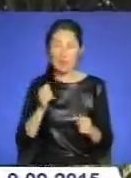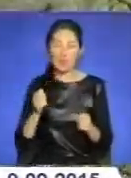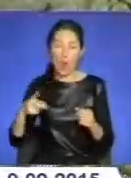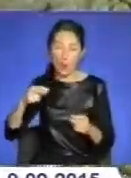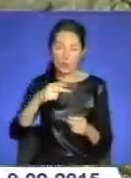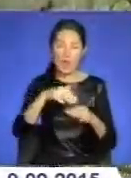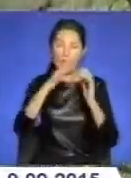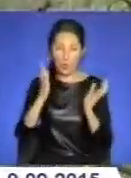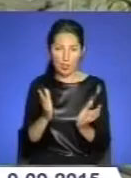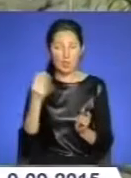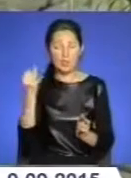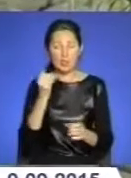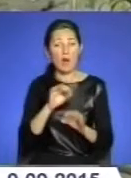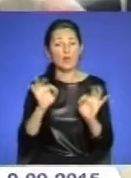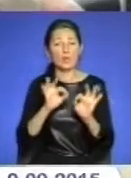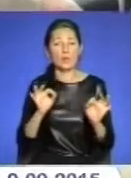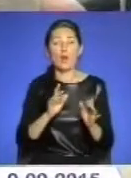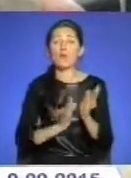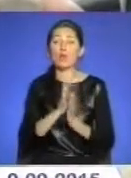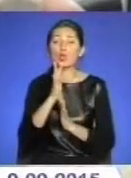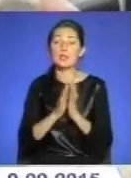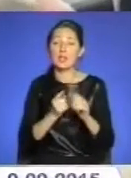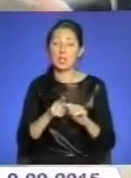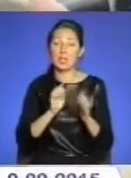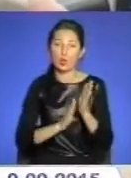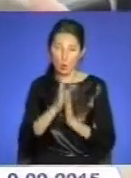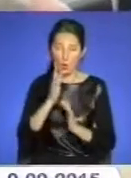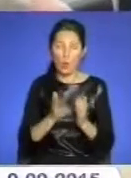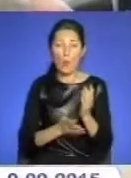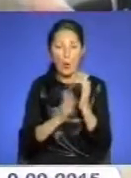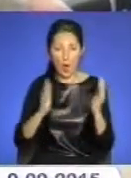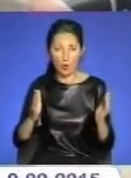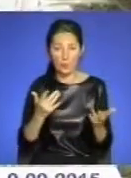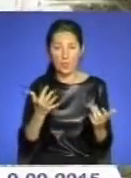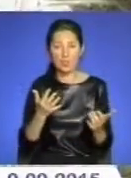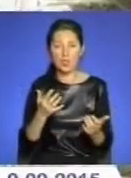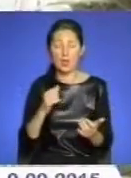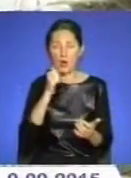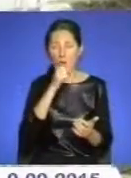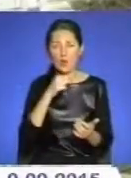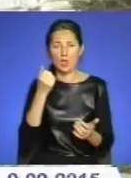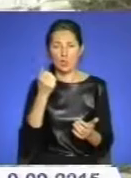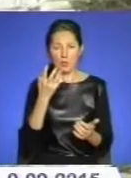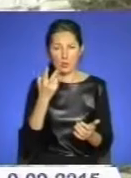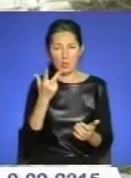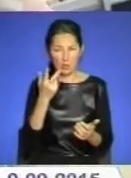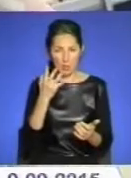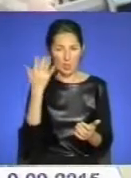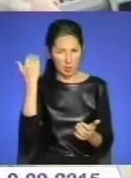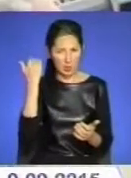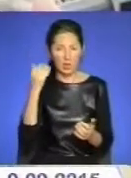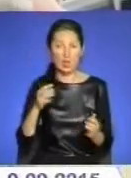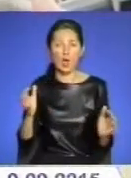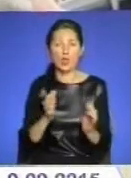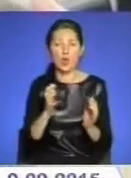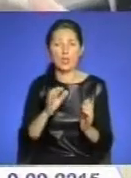і про те, що планує зробити. Я ще років 3-4 назад доглядаю за акацією біля 13-ї школи. Намагався спасти